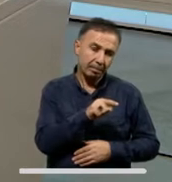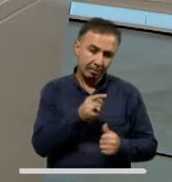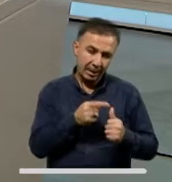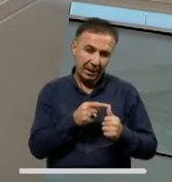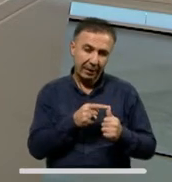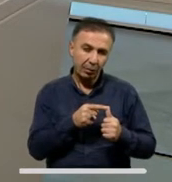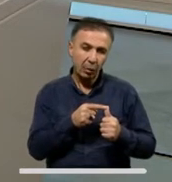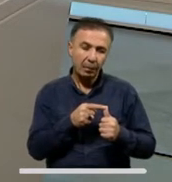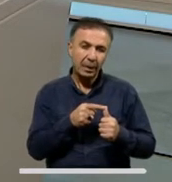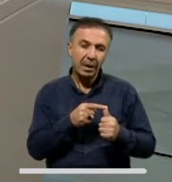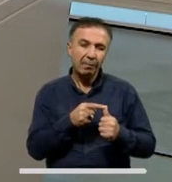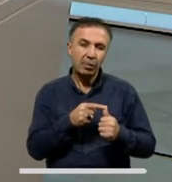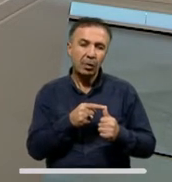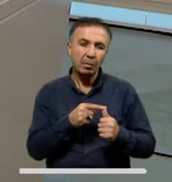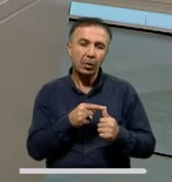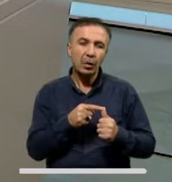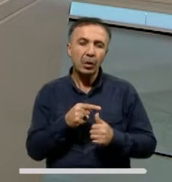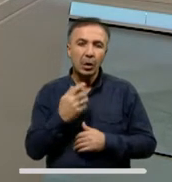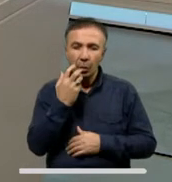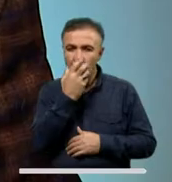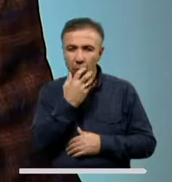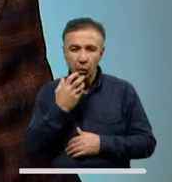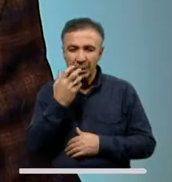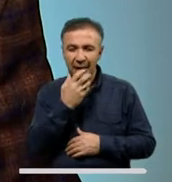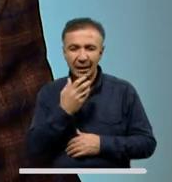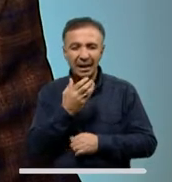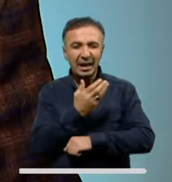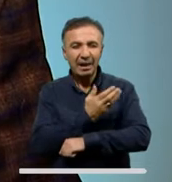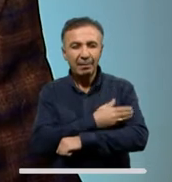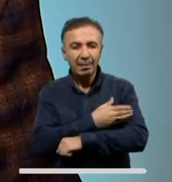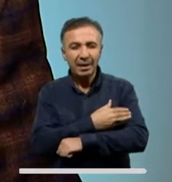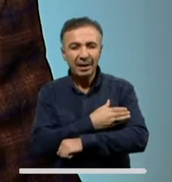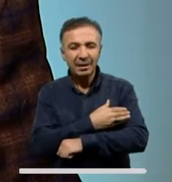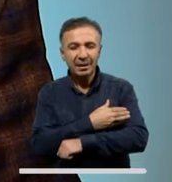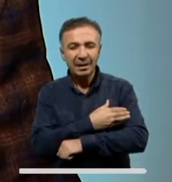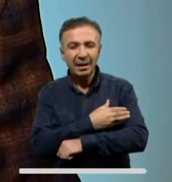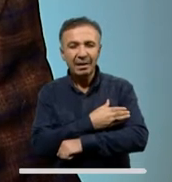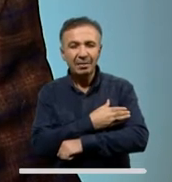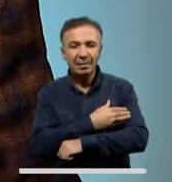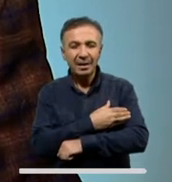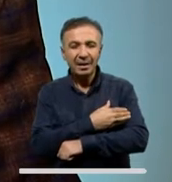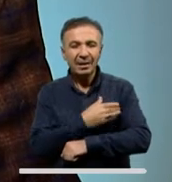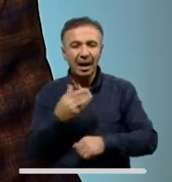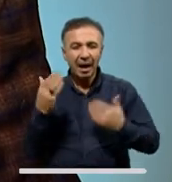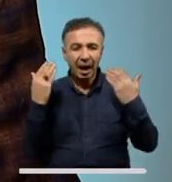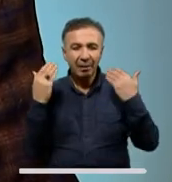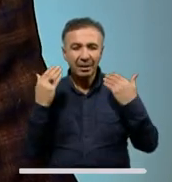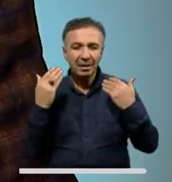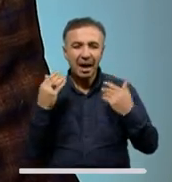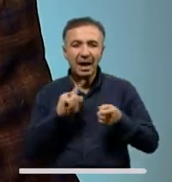müzikleri bir dengeli bir müzik koymak lazım memleket havası diye adam her türlü müziği koyuyor diyelim